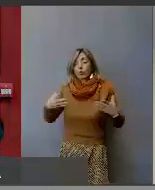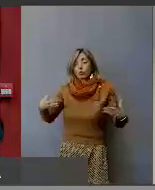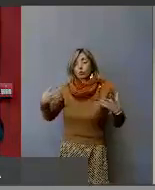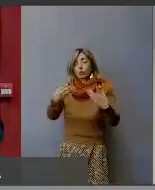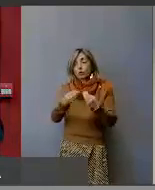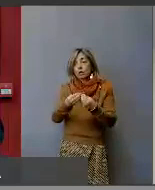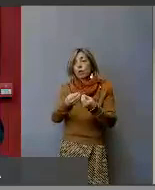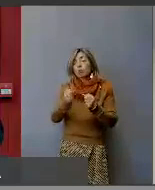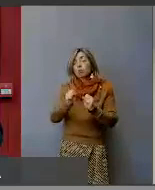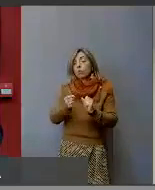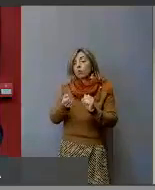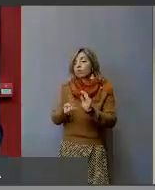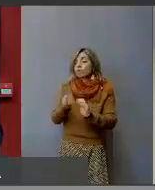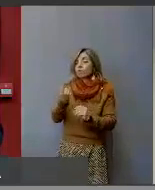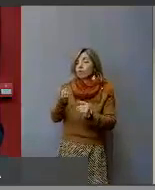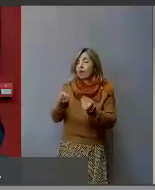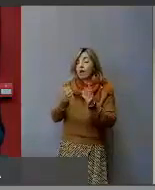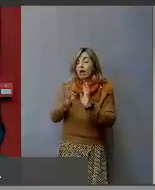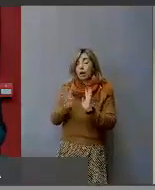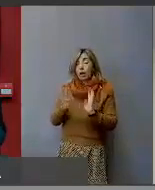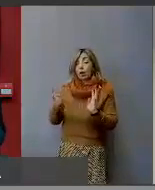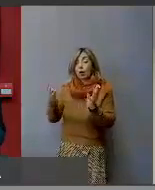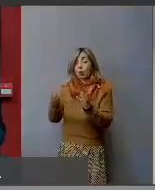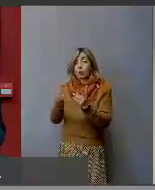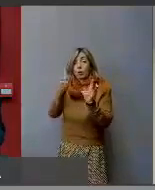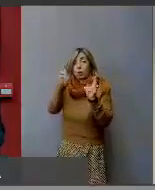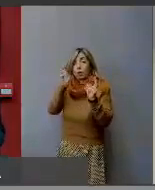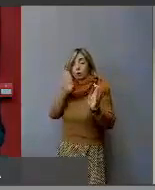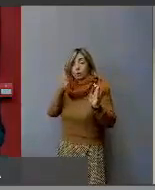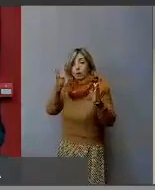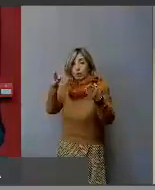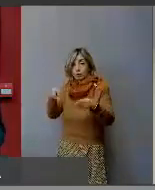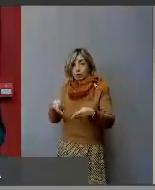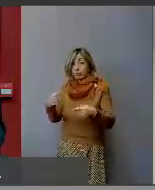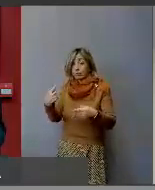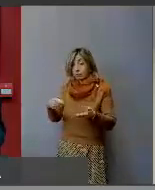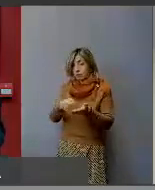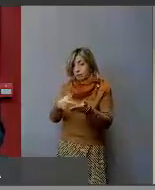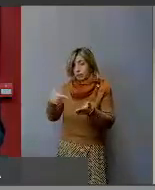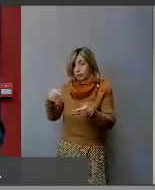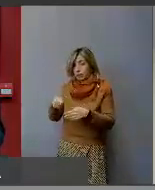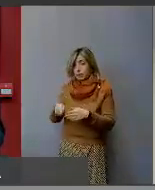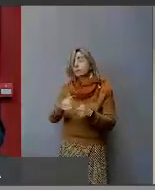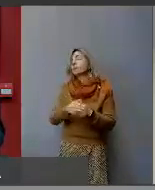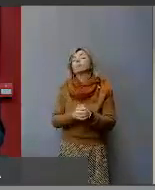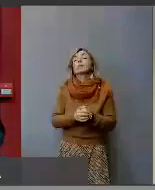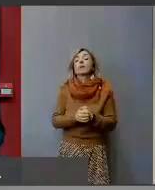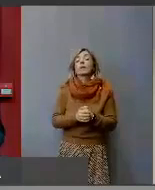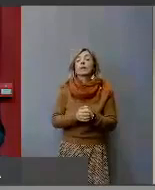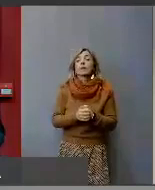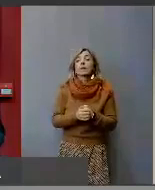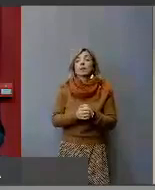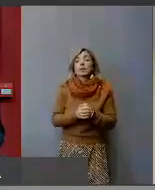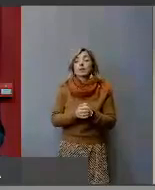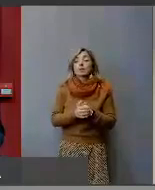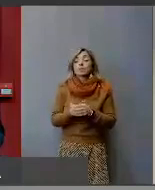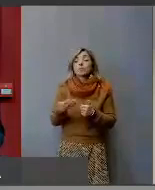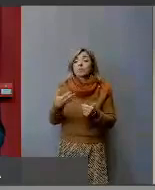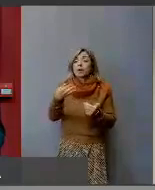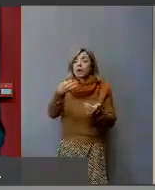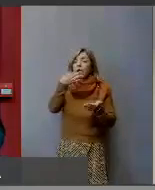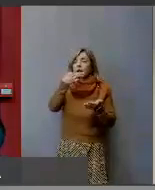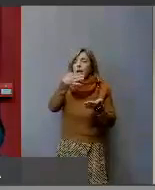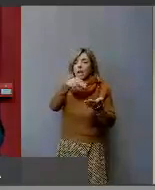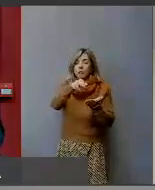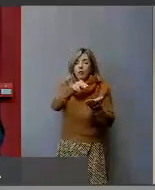essendo un tema estremamente importante allora nella relazione che mi ami è pervenuta anche dal